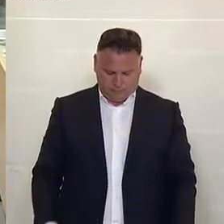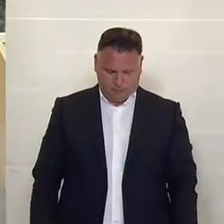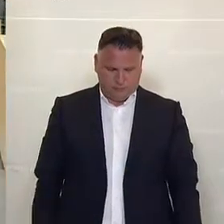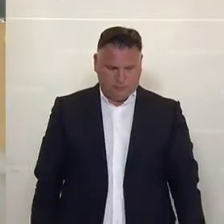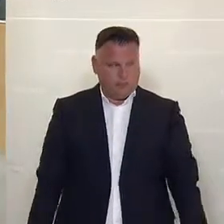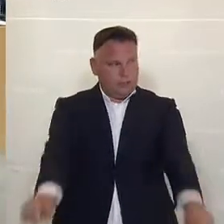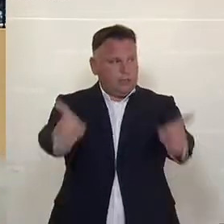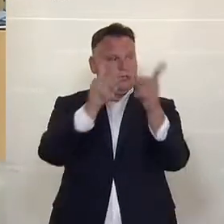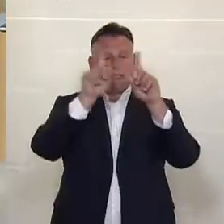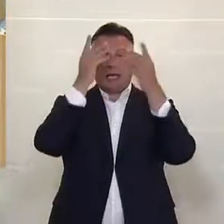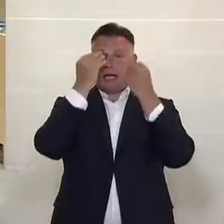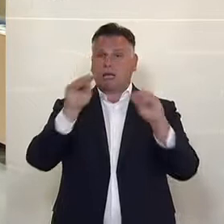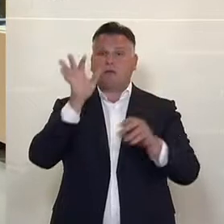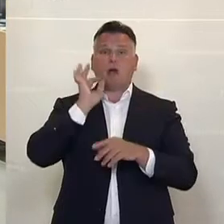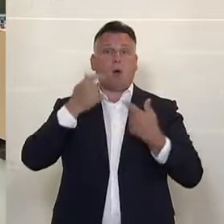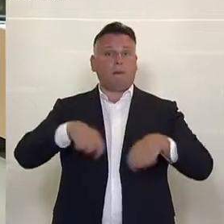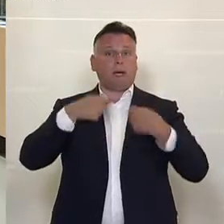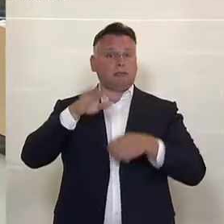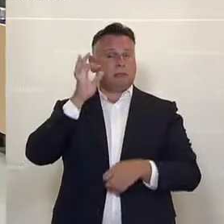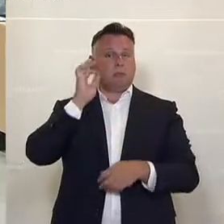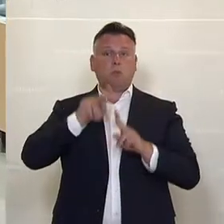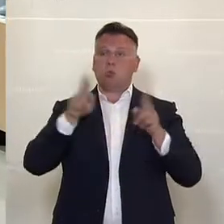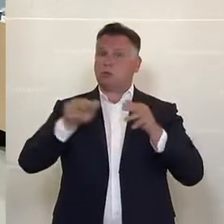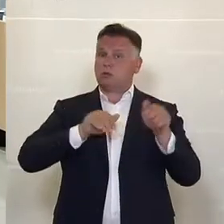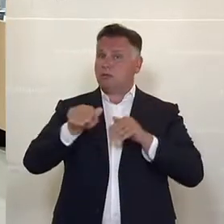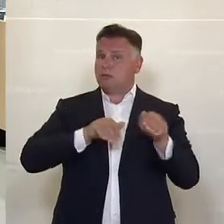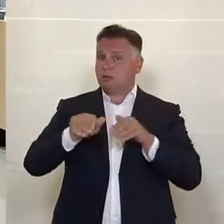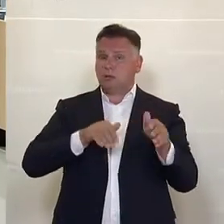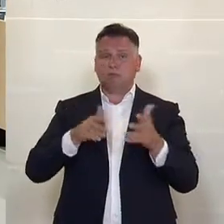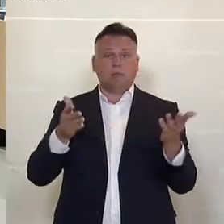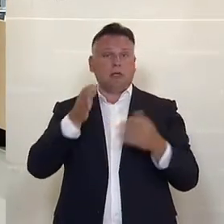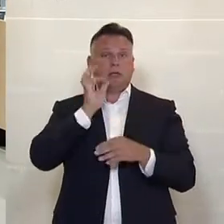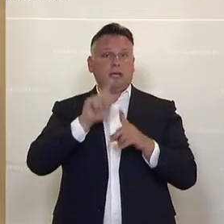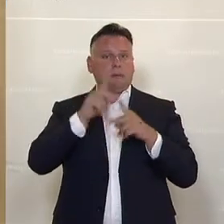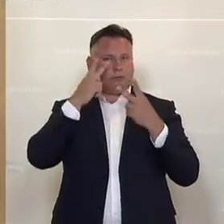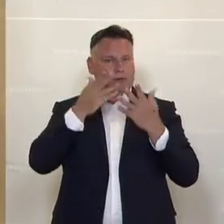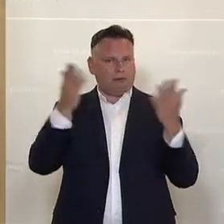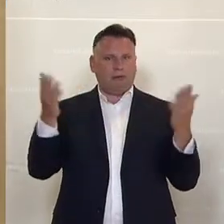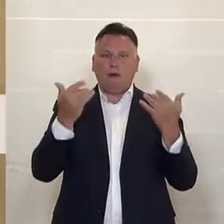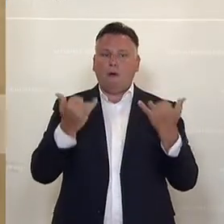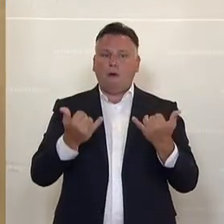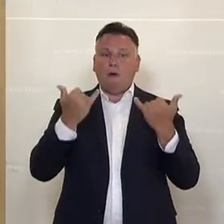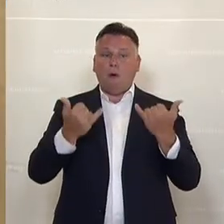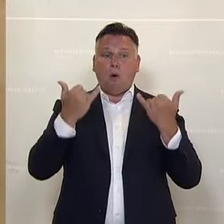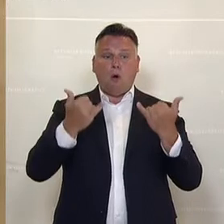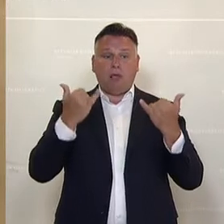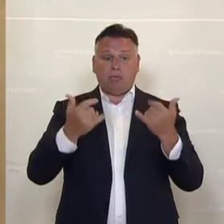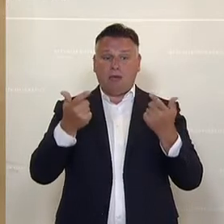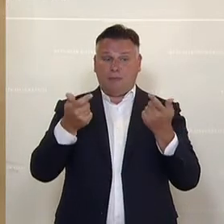Landes Steiermark. Frau Präsidentin, Herr Bundesminister, geschätzte Damen und Herren. Ja, die heutigen